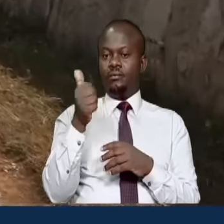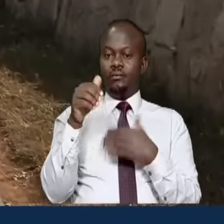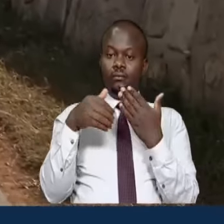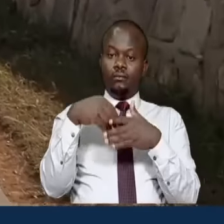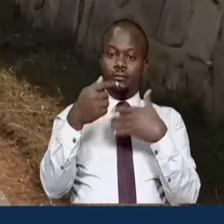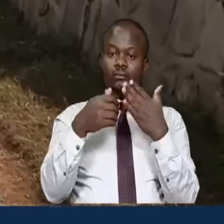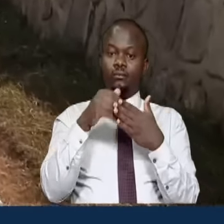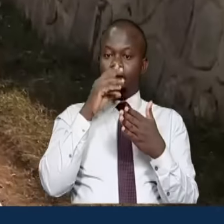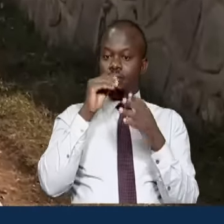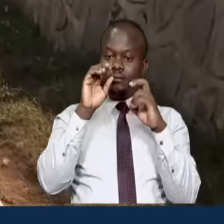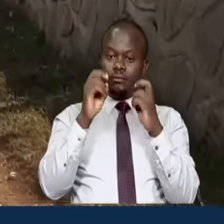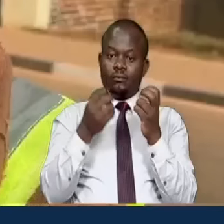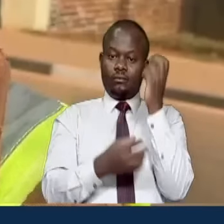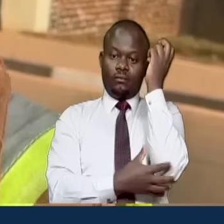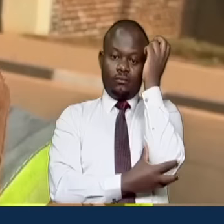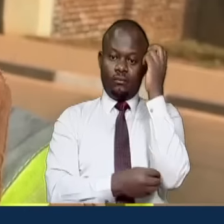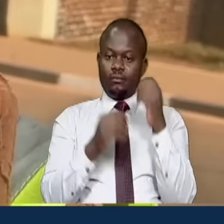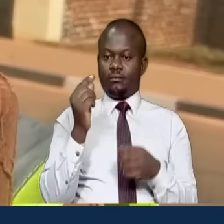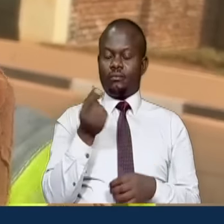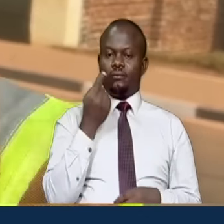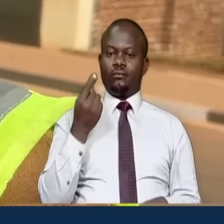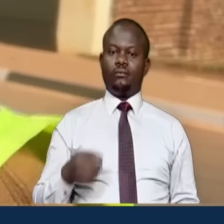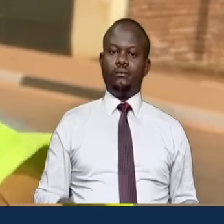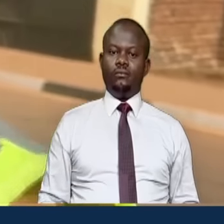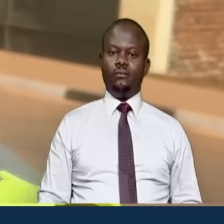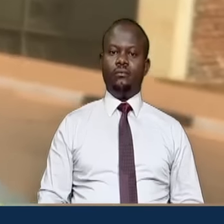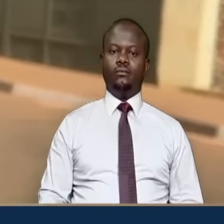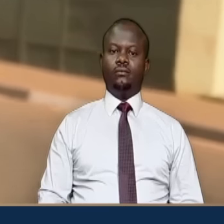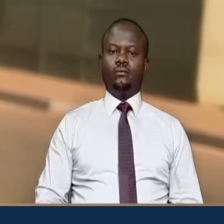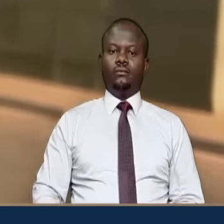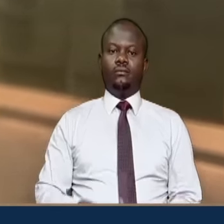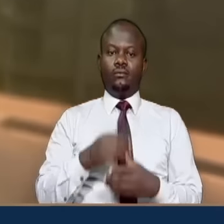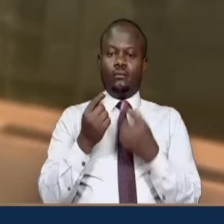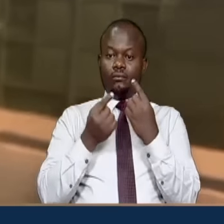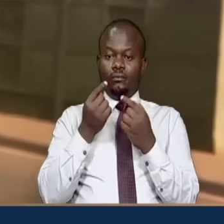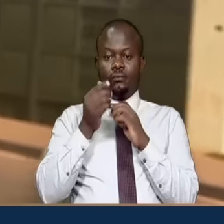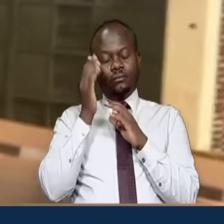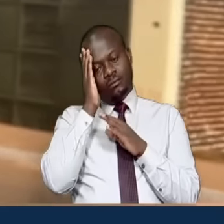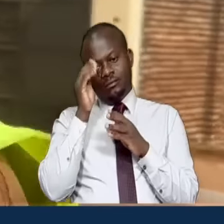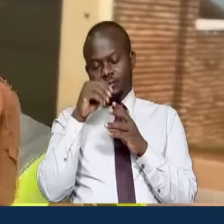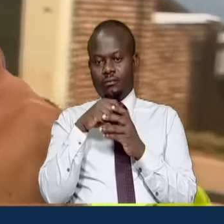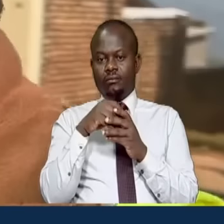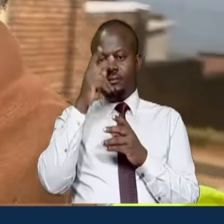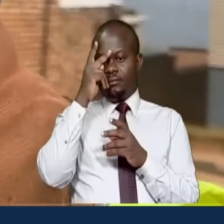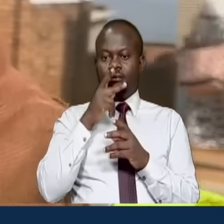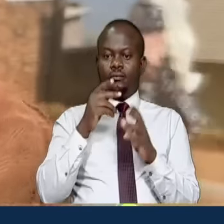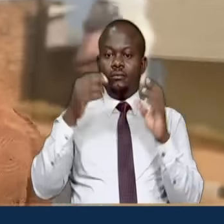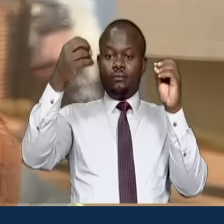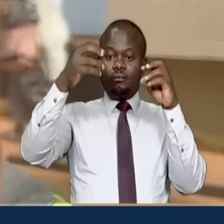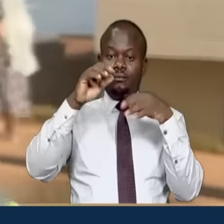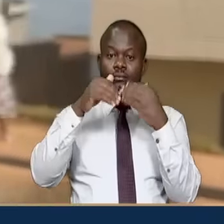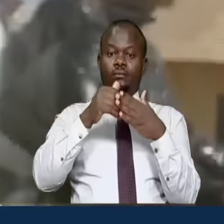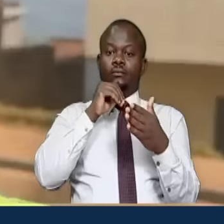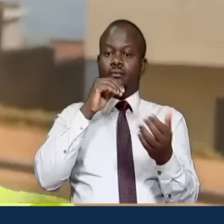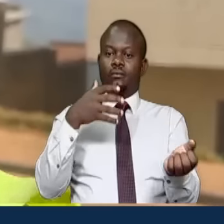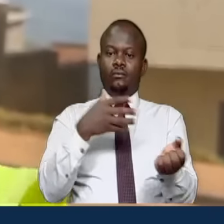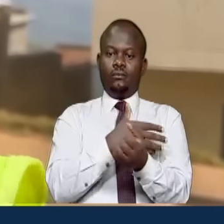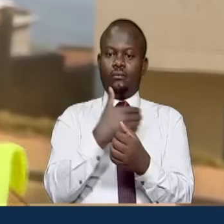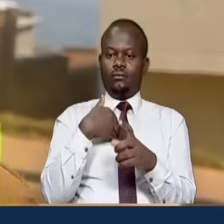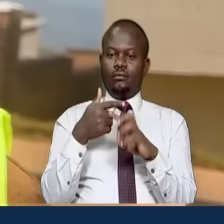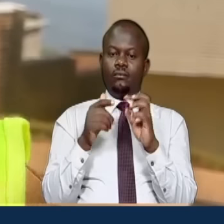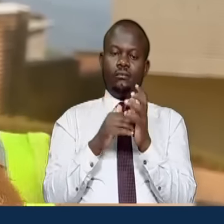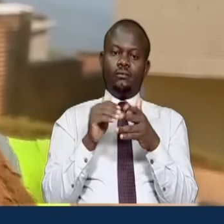ko ari abakene gusa. Neko igikoma kikarara muri teremusi. Nk'uyu mubyeyi bigaragara ko atishoboye, ariko